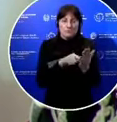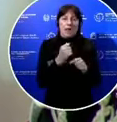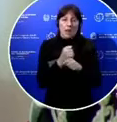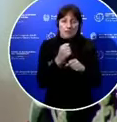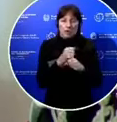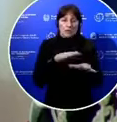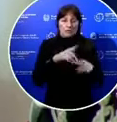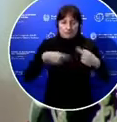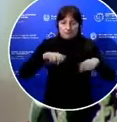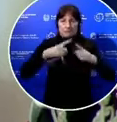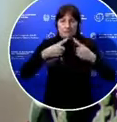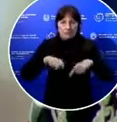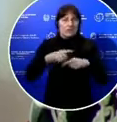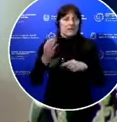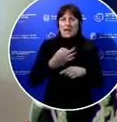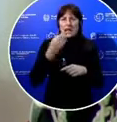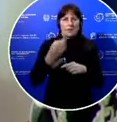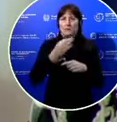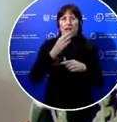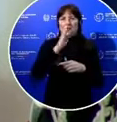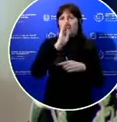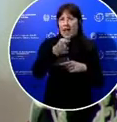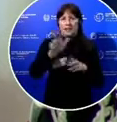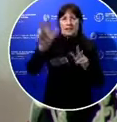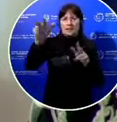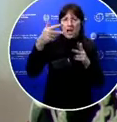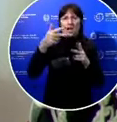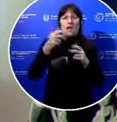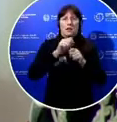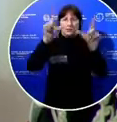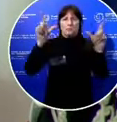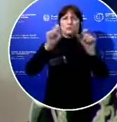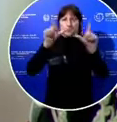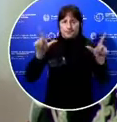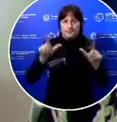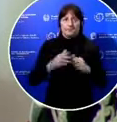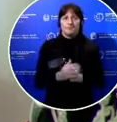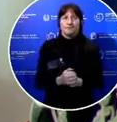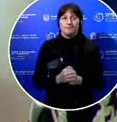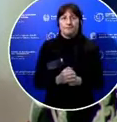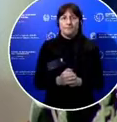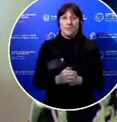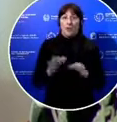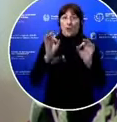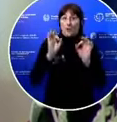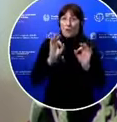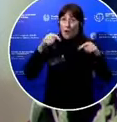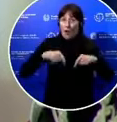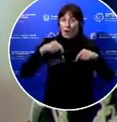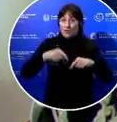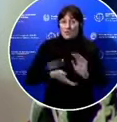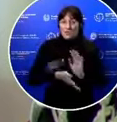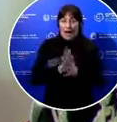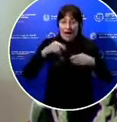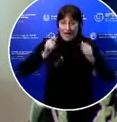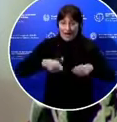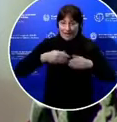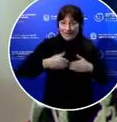e trasmessi in diretta streaming i tavoli. Partiremo oggi proprio da questo lavoro